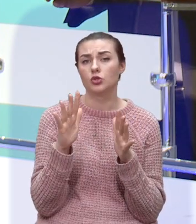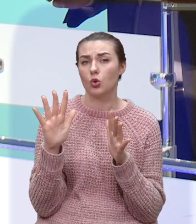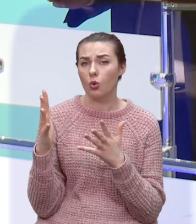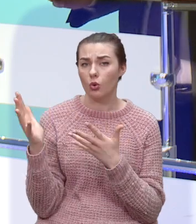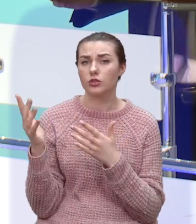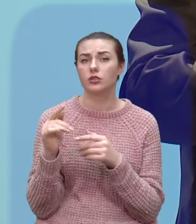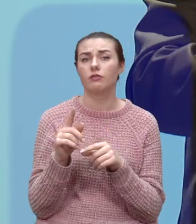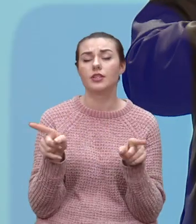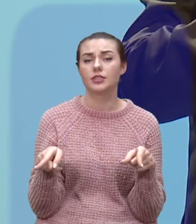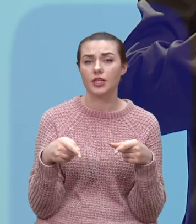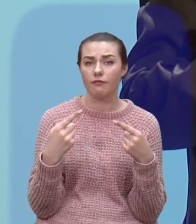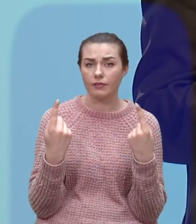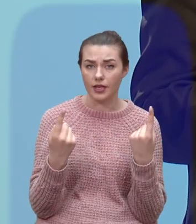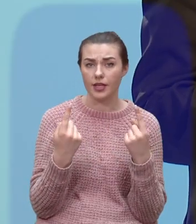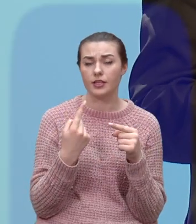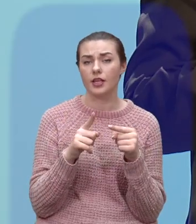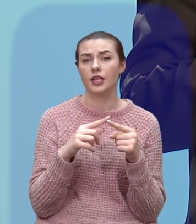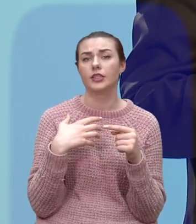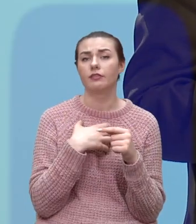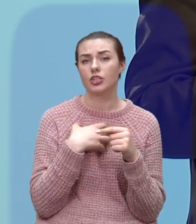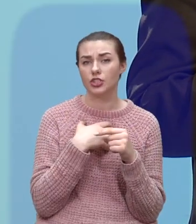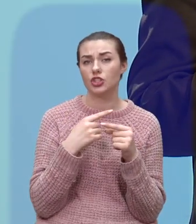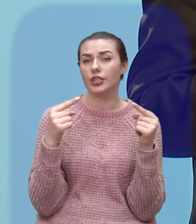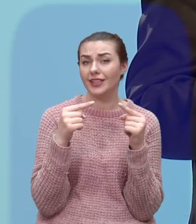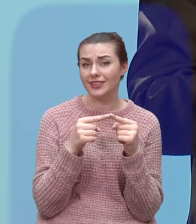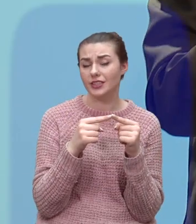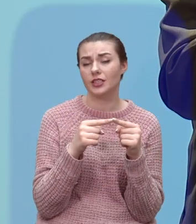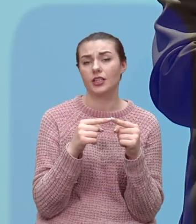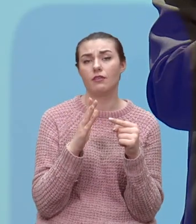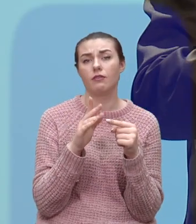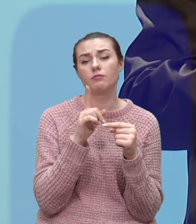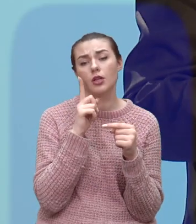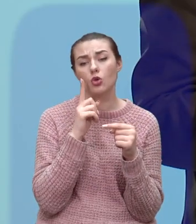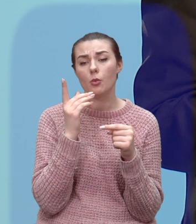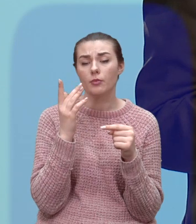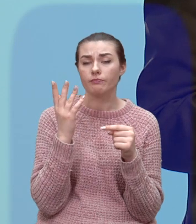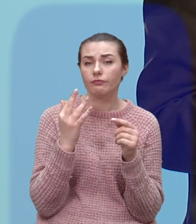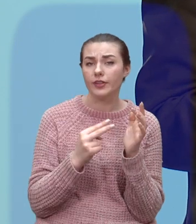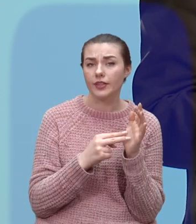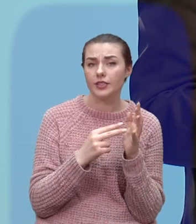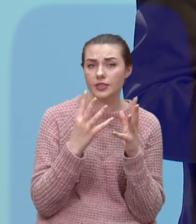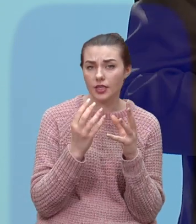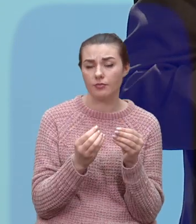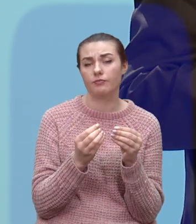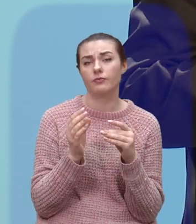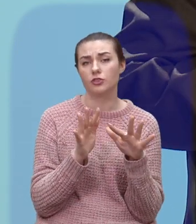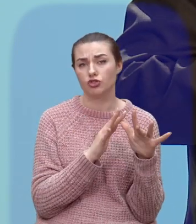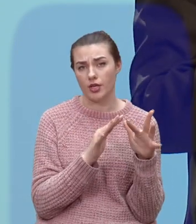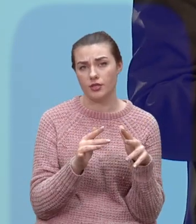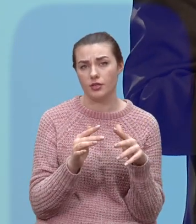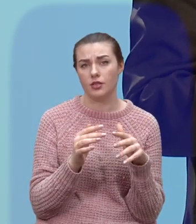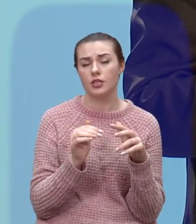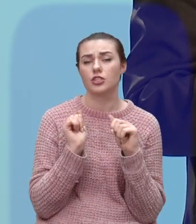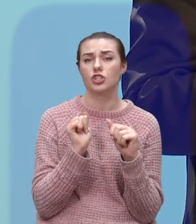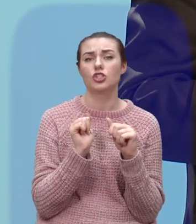происходит восстановление этой важнейшей истины в лоне молодого two индийского движения то есть